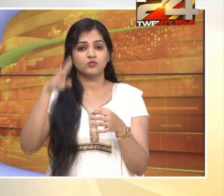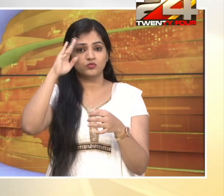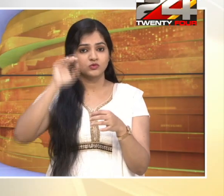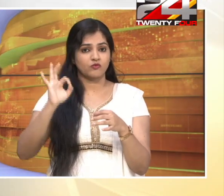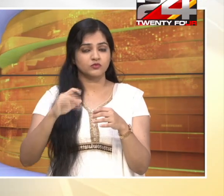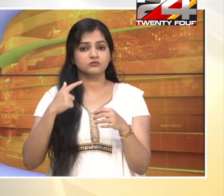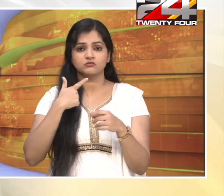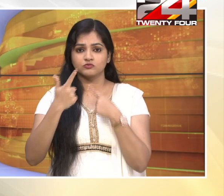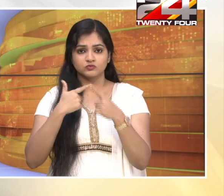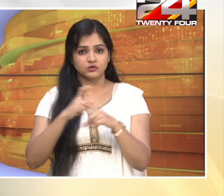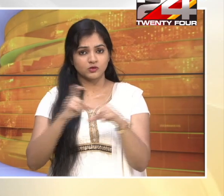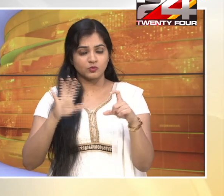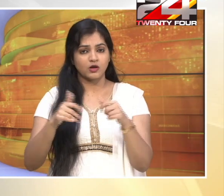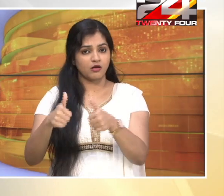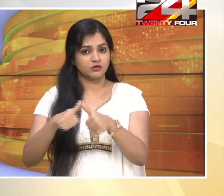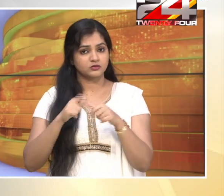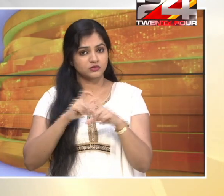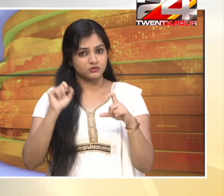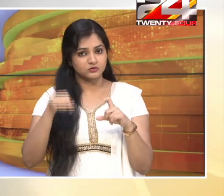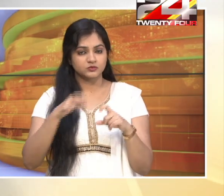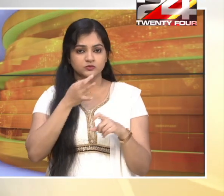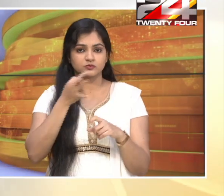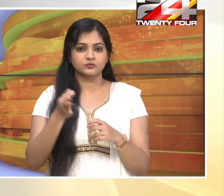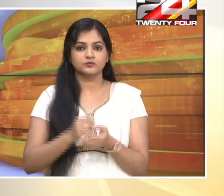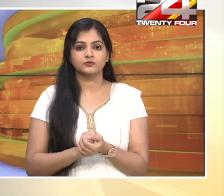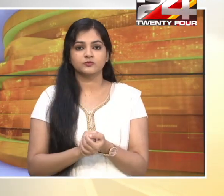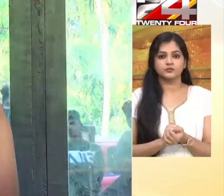അത് മറുപടി നൽകാൻ ഉദ്യോഗസ്ഥർ തയ്യാറായിരുന്നു